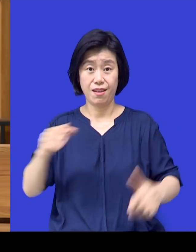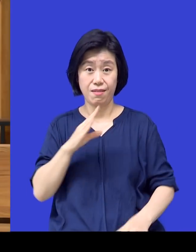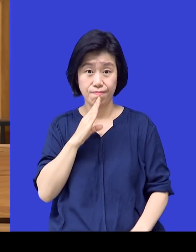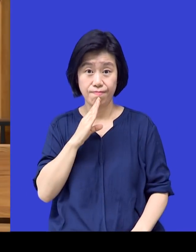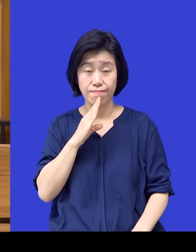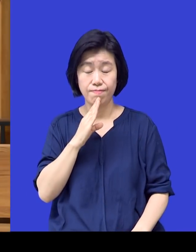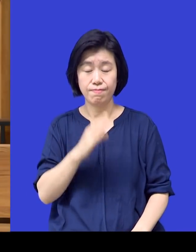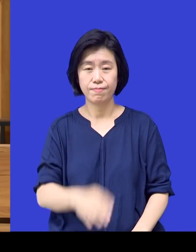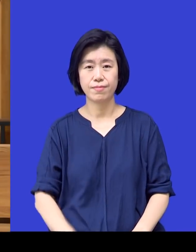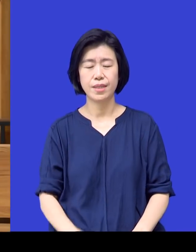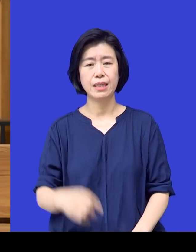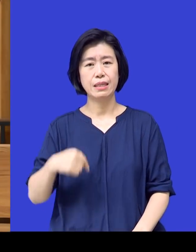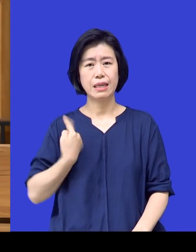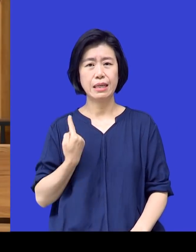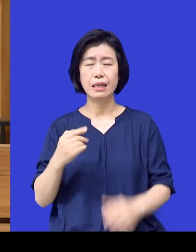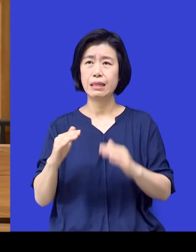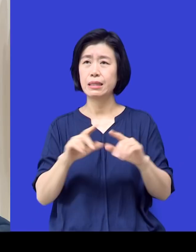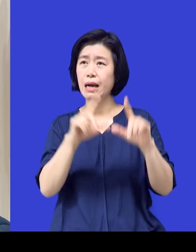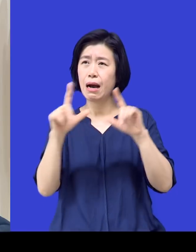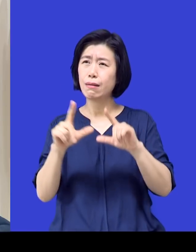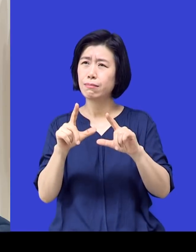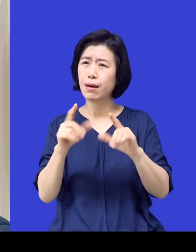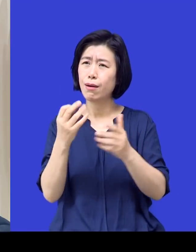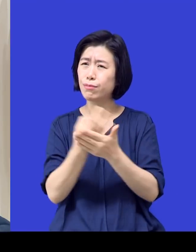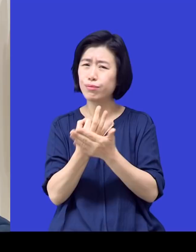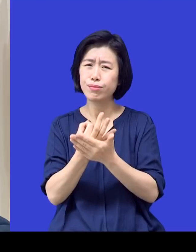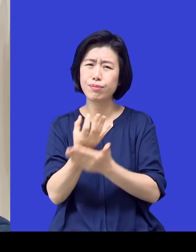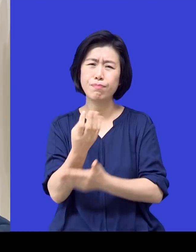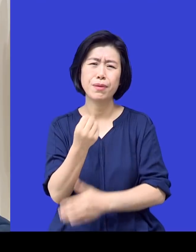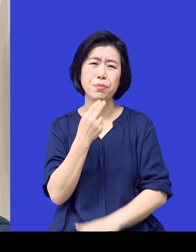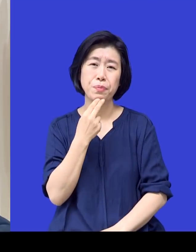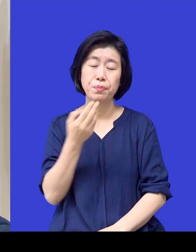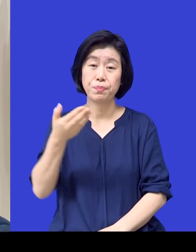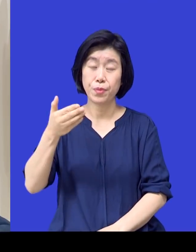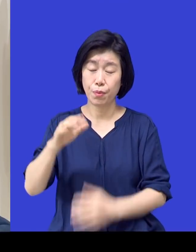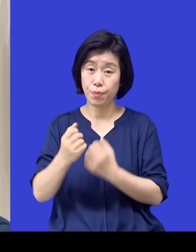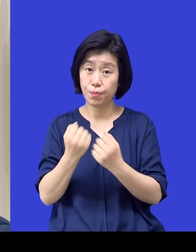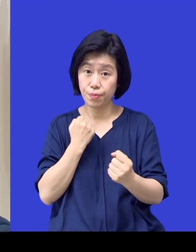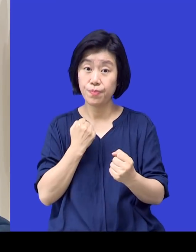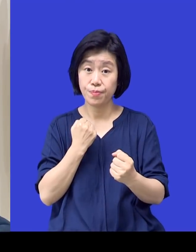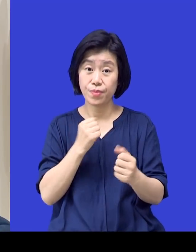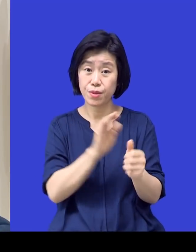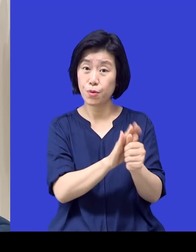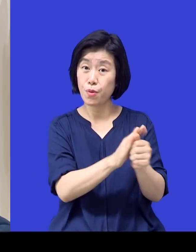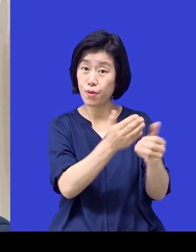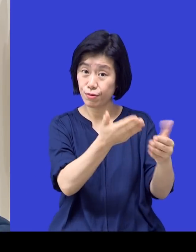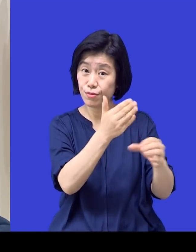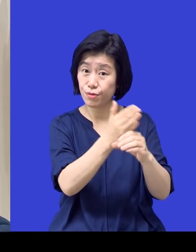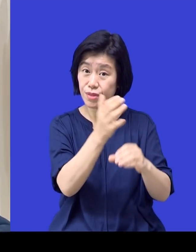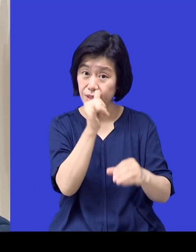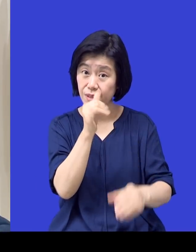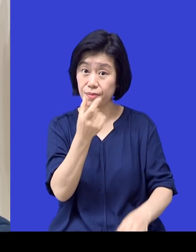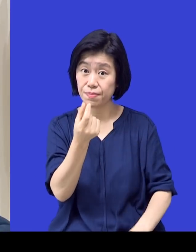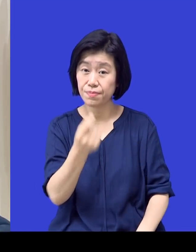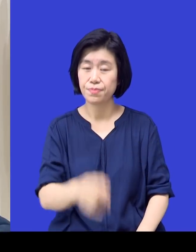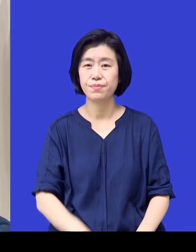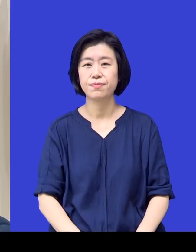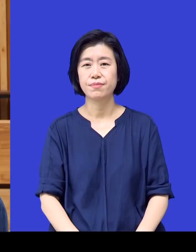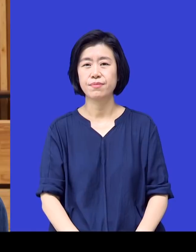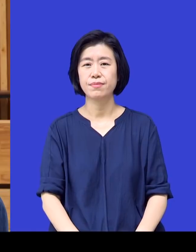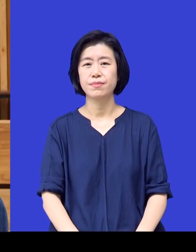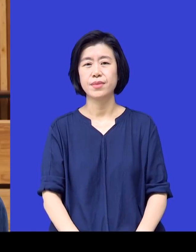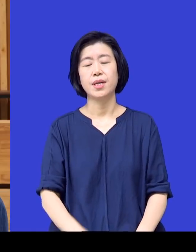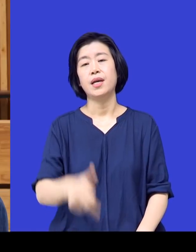위해서 후원하는 그런 후원자들도 많이 있죠. 그럼요. 네. 컴패션은 많은 분들이 이렇게 겉모습으로 보면 네. 우리